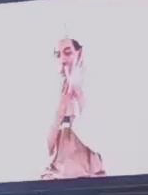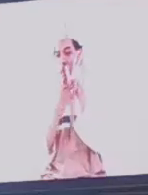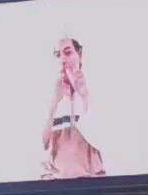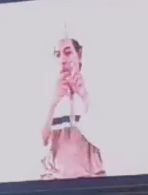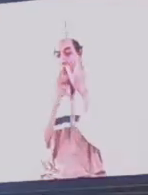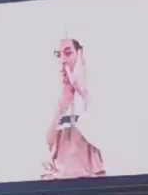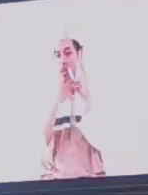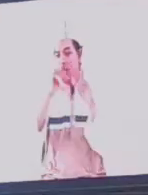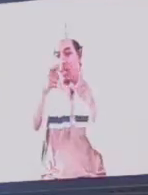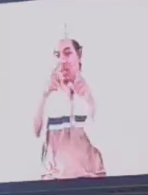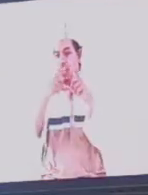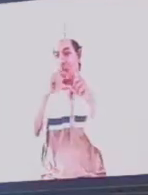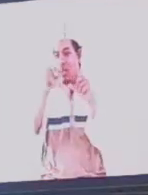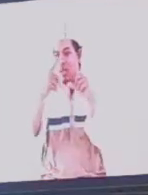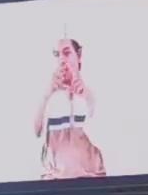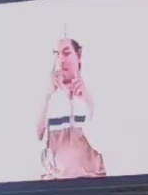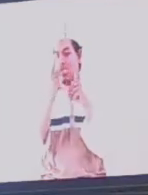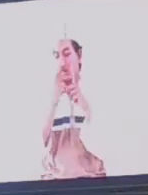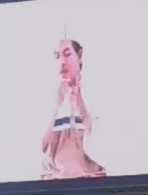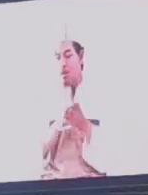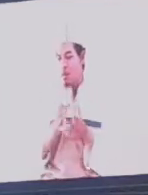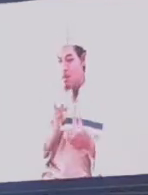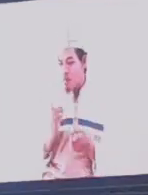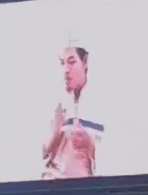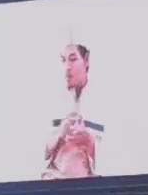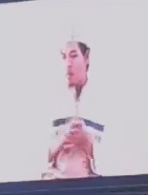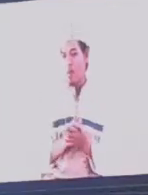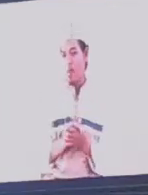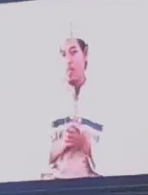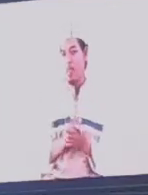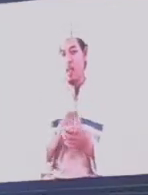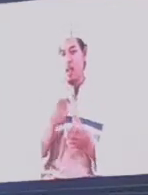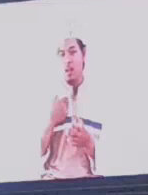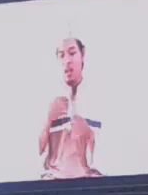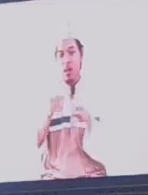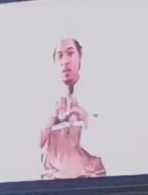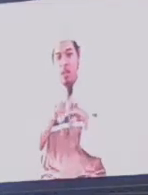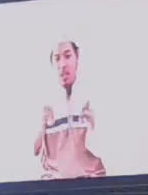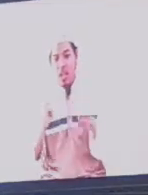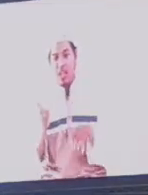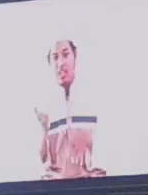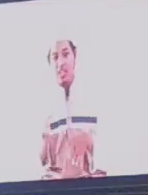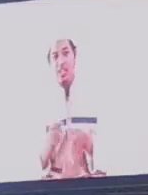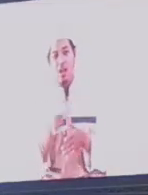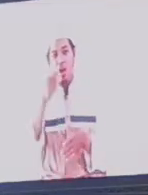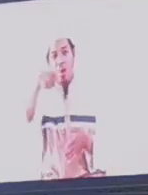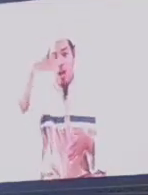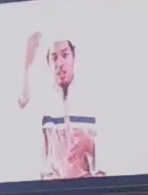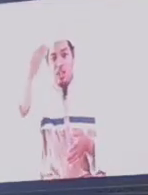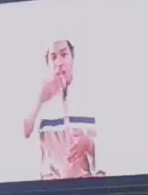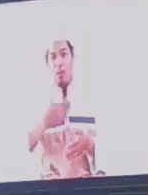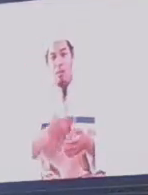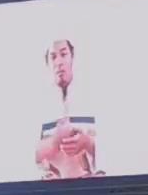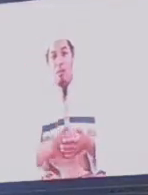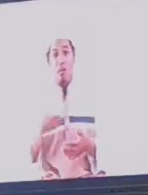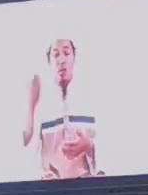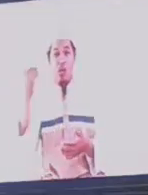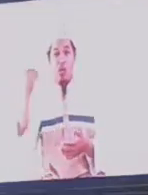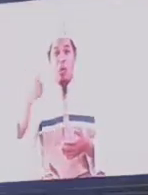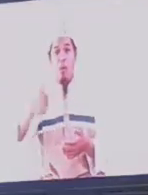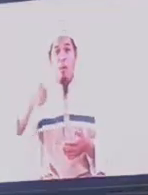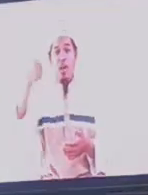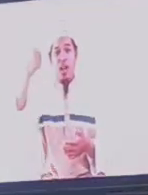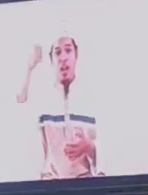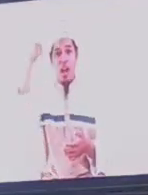Apa yang dilakukan orang yang terkena dengan pemahaman itu? Ada sebagian kecil kaum muslimin ketika sebelum kemerdekaan datang,